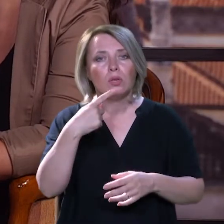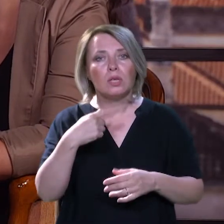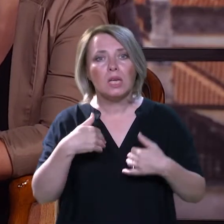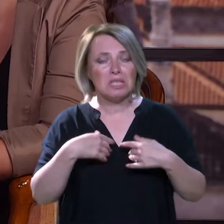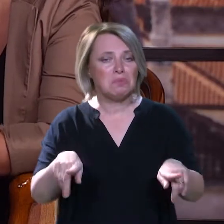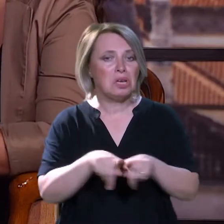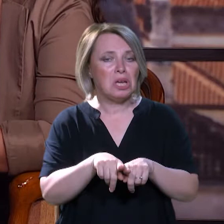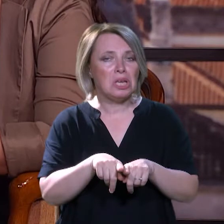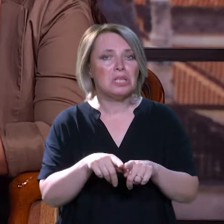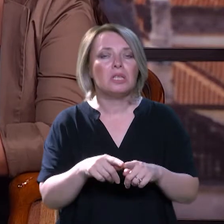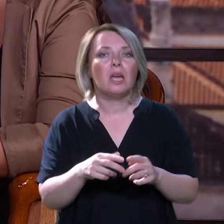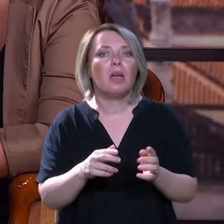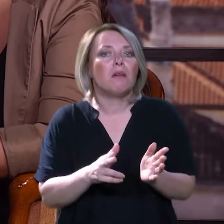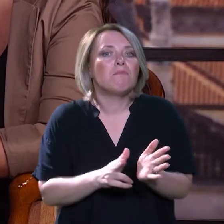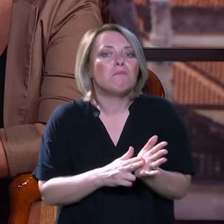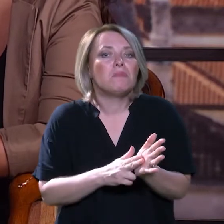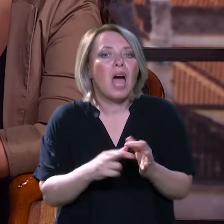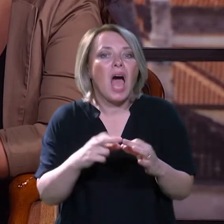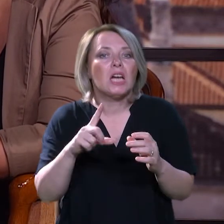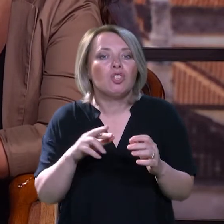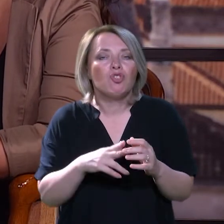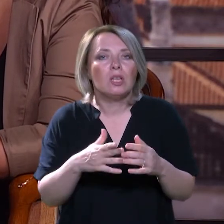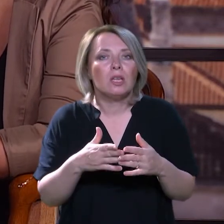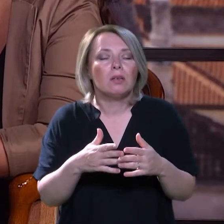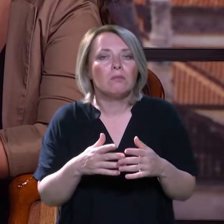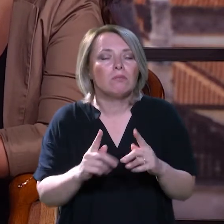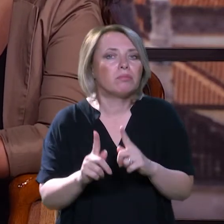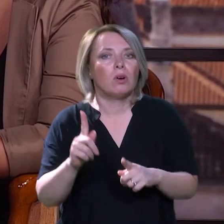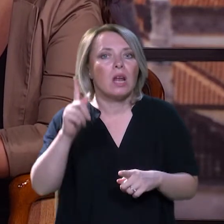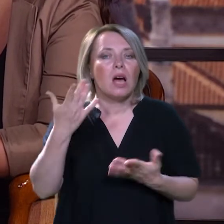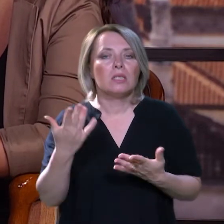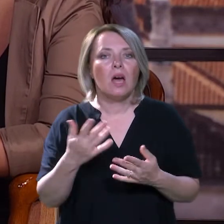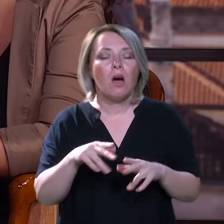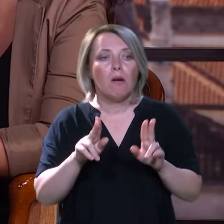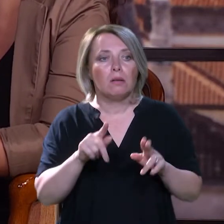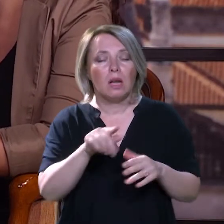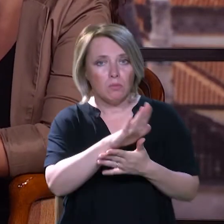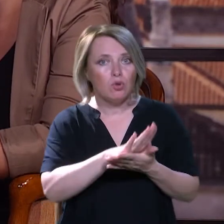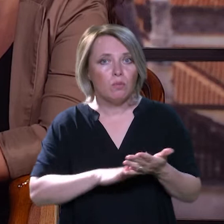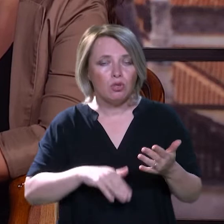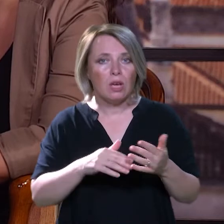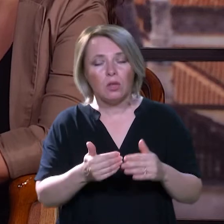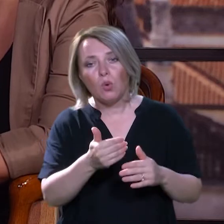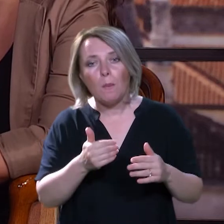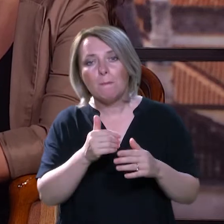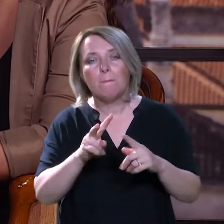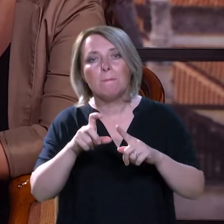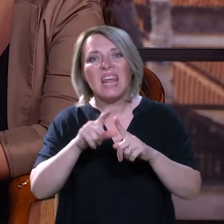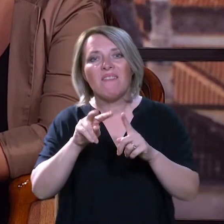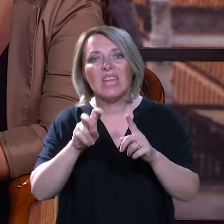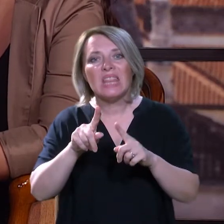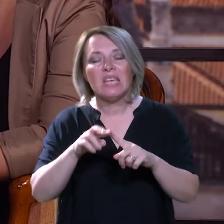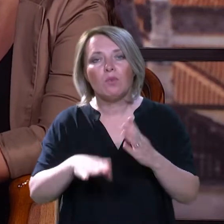pa ja sam se na isti način odgajao, zapravo da se to u startu koliko se može preventivno